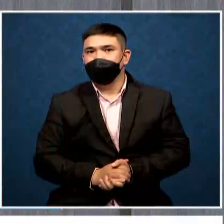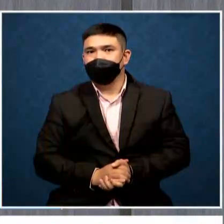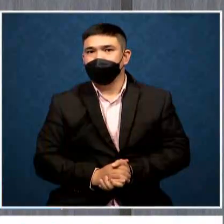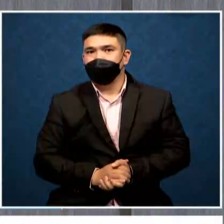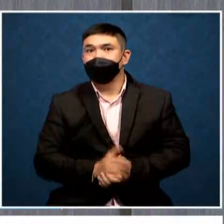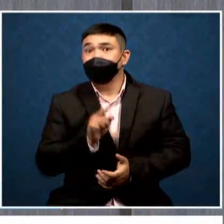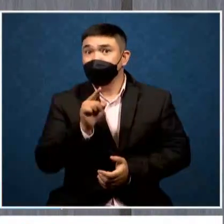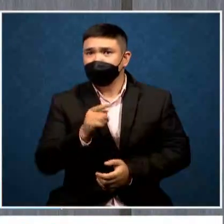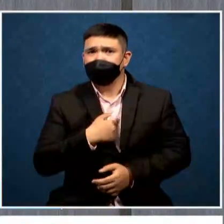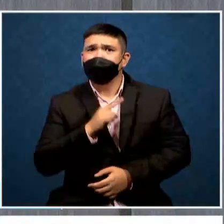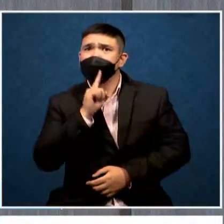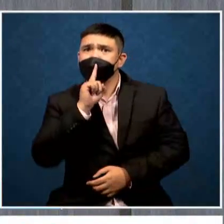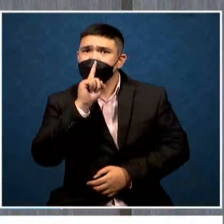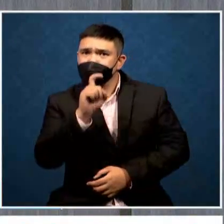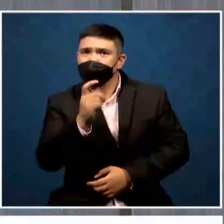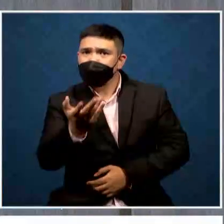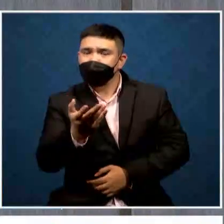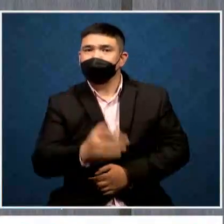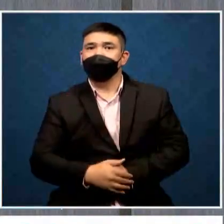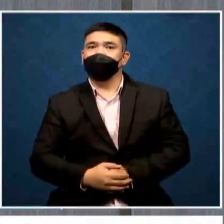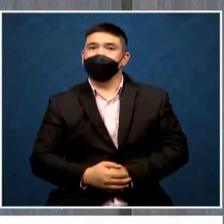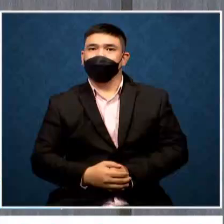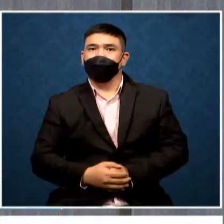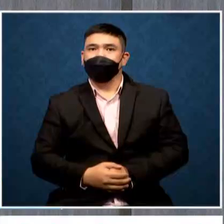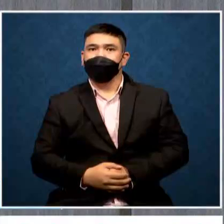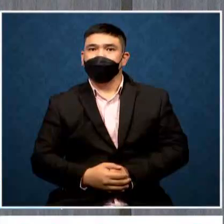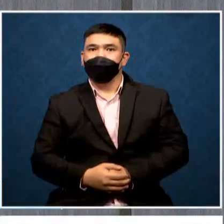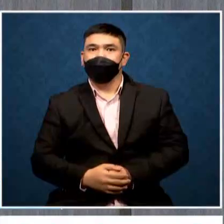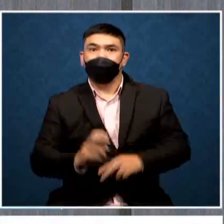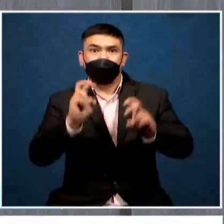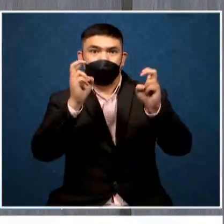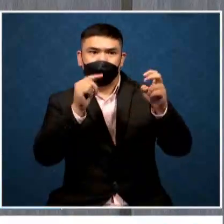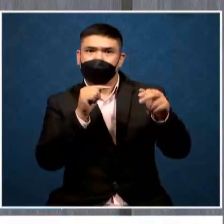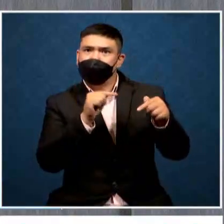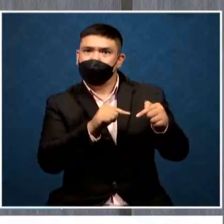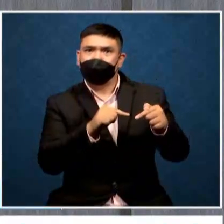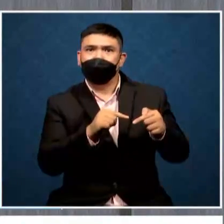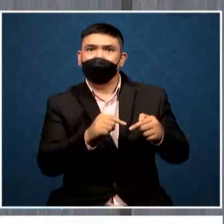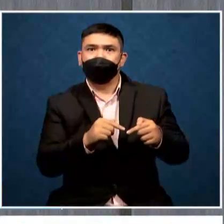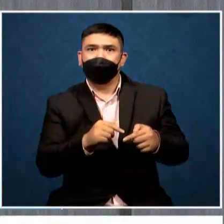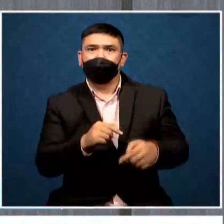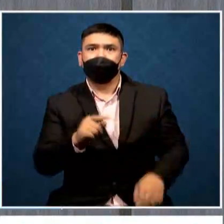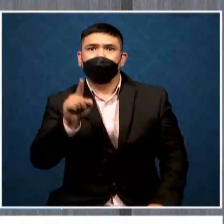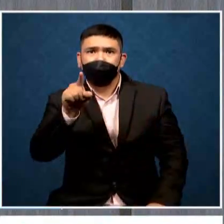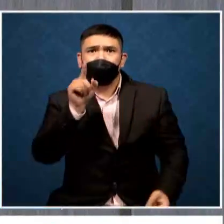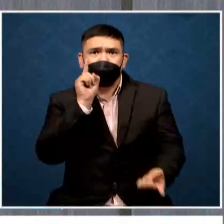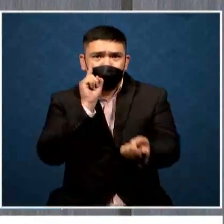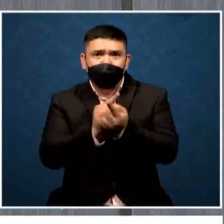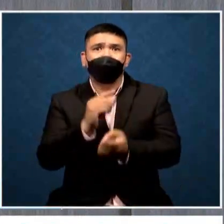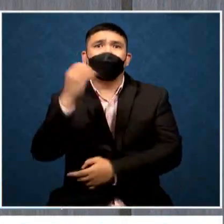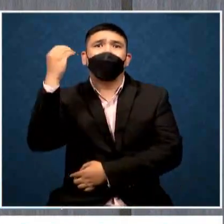จึงเรียนท่านได้ว่าเรื่องอย่างนี้ เป็นที่ประจักษ์และชัดเจ